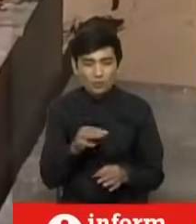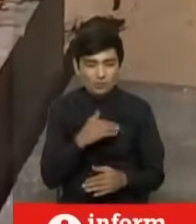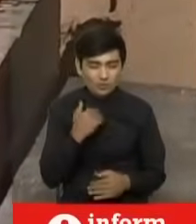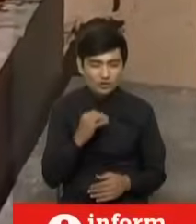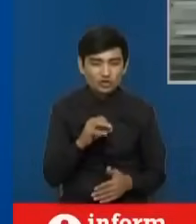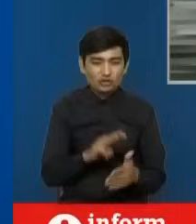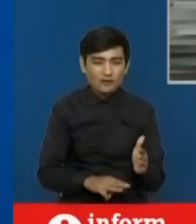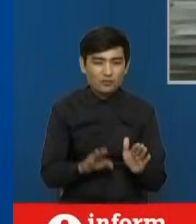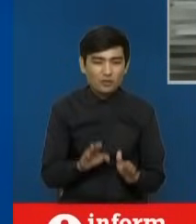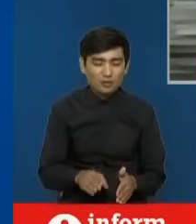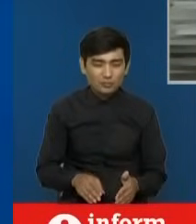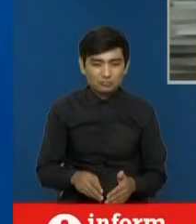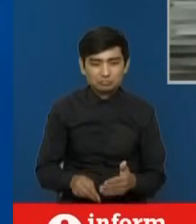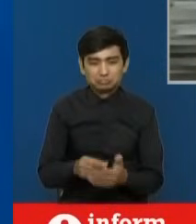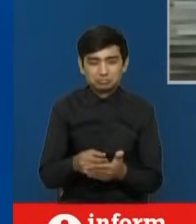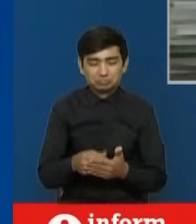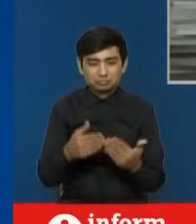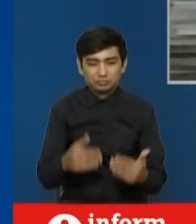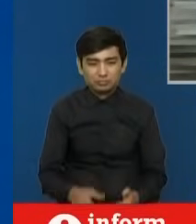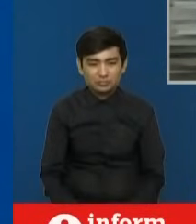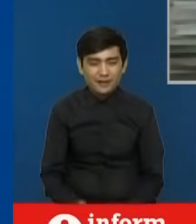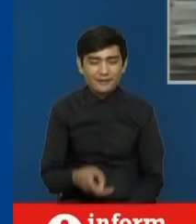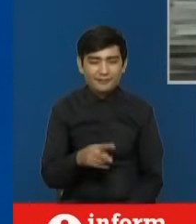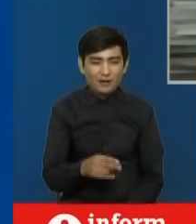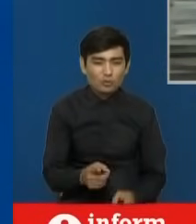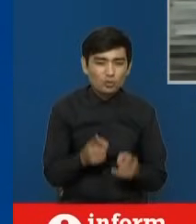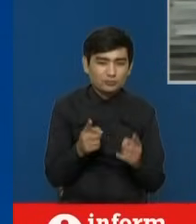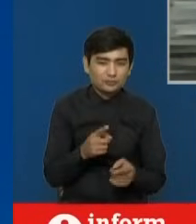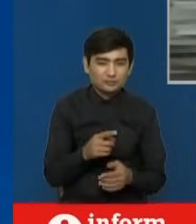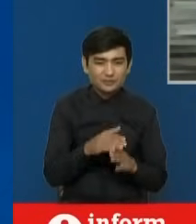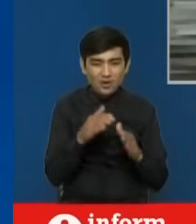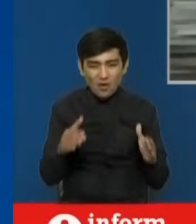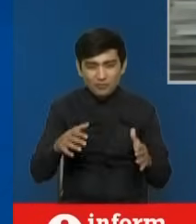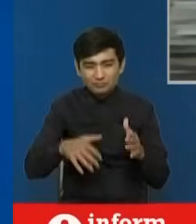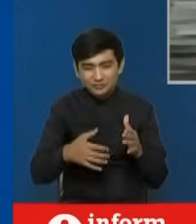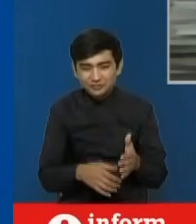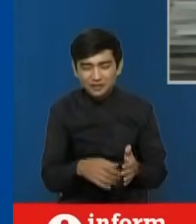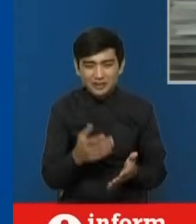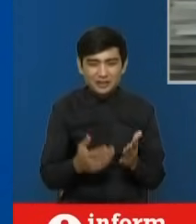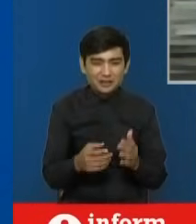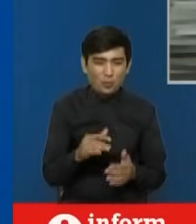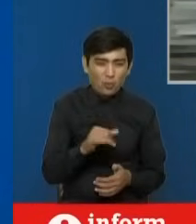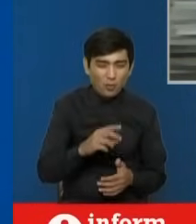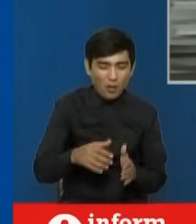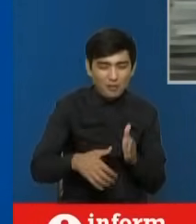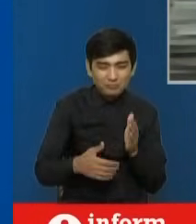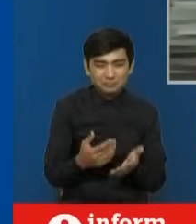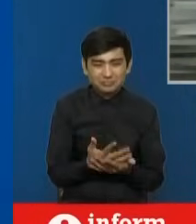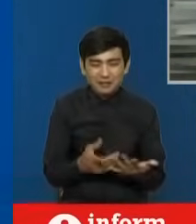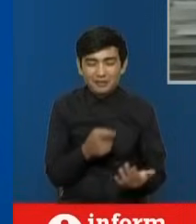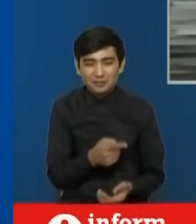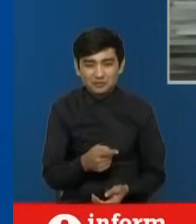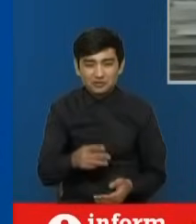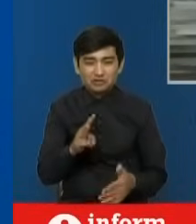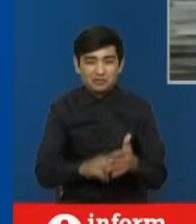ограничиваются штрафом. Штраф для крупного градообразующего предприятия абсолютно несопоставим. Он может легко отделаться